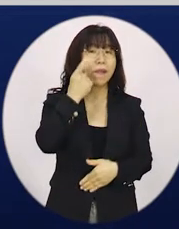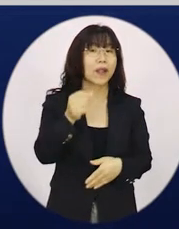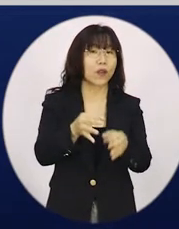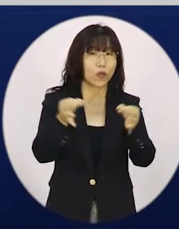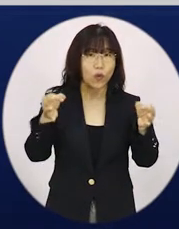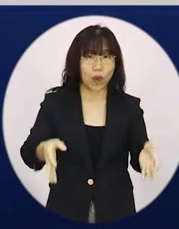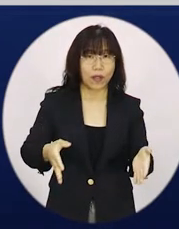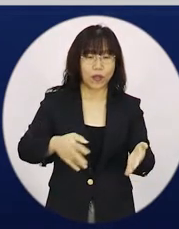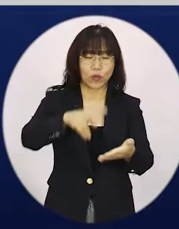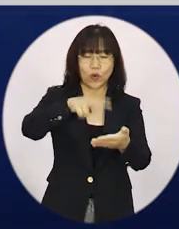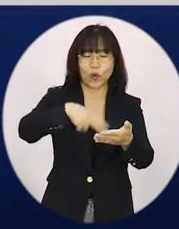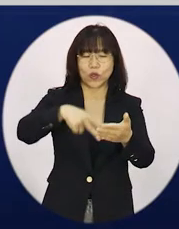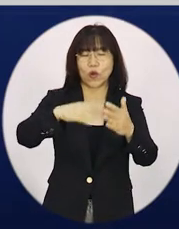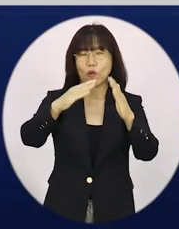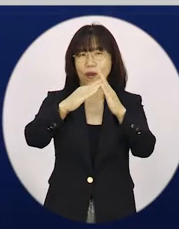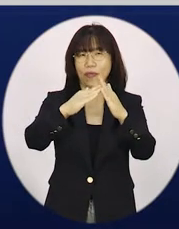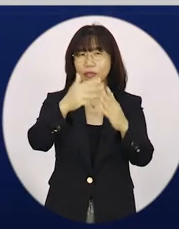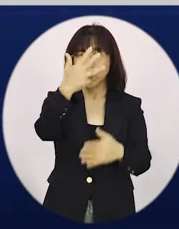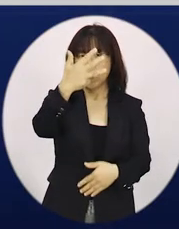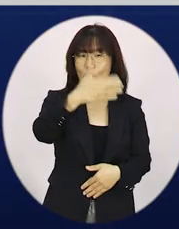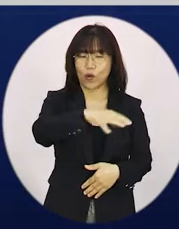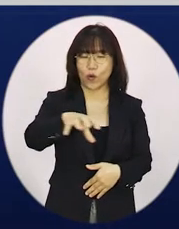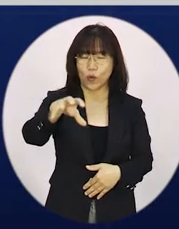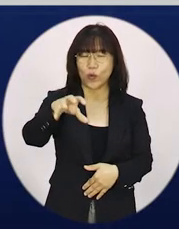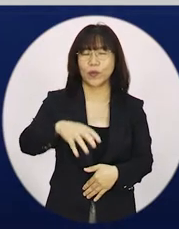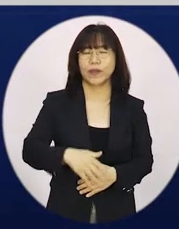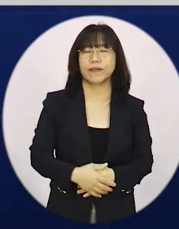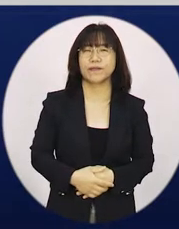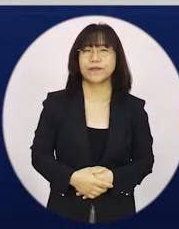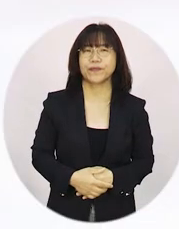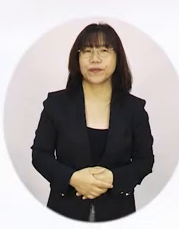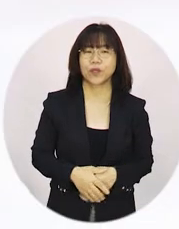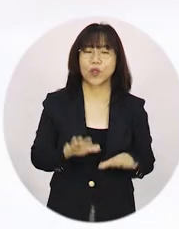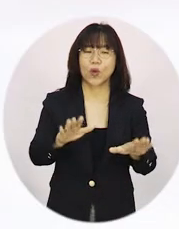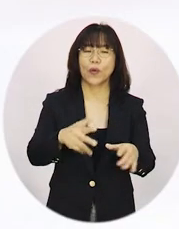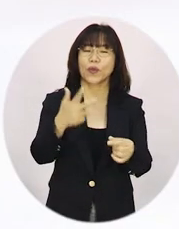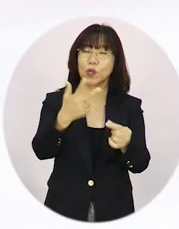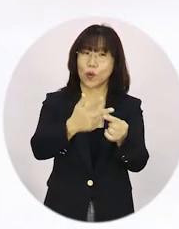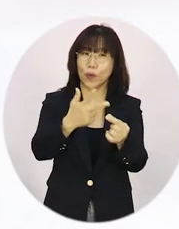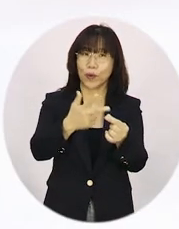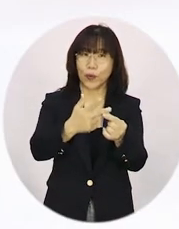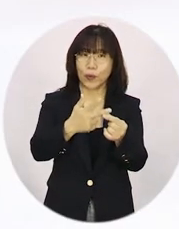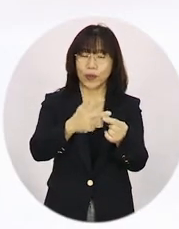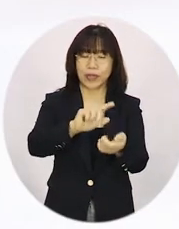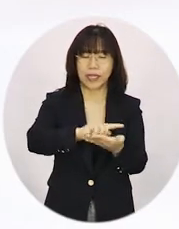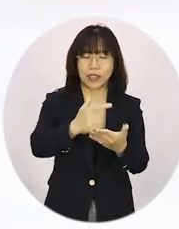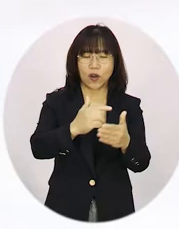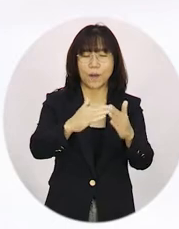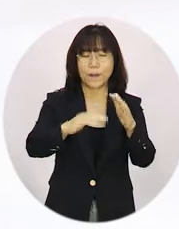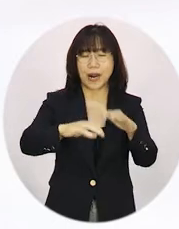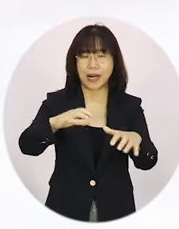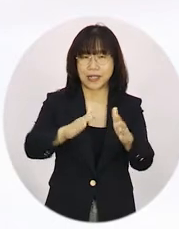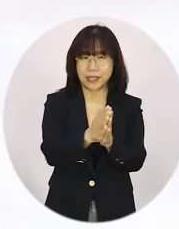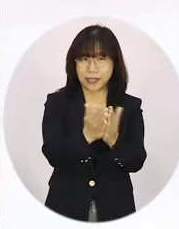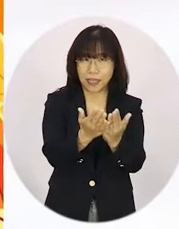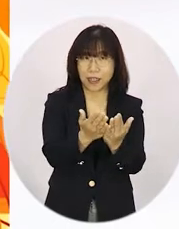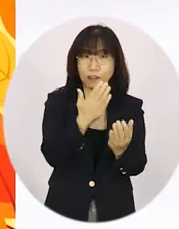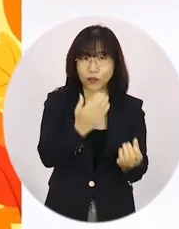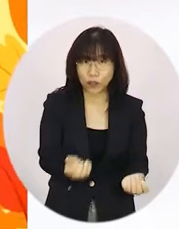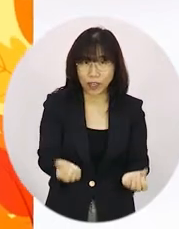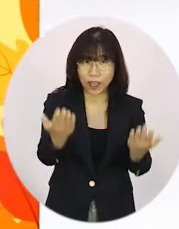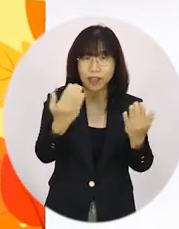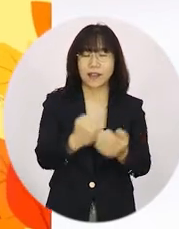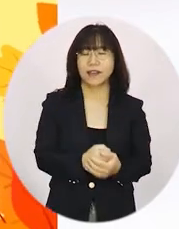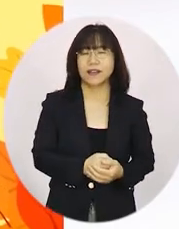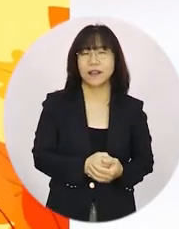내 구립도서관 8곳을 중심으로 개최됩니다. 올해로 7번째를 맞는 강서마을 책축제는